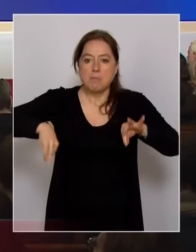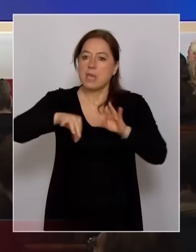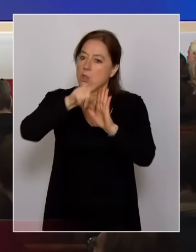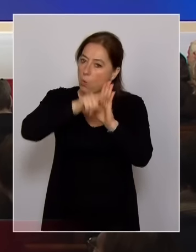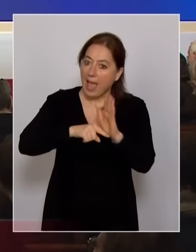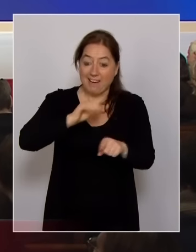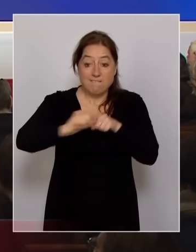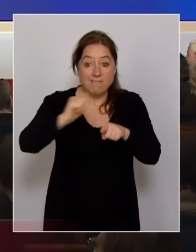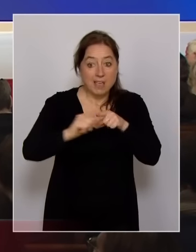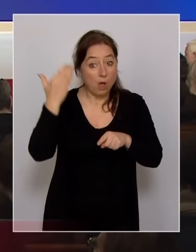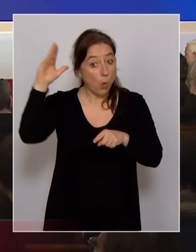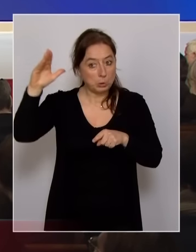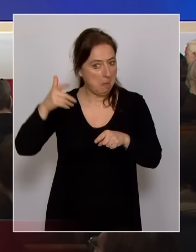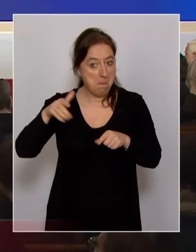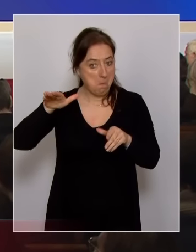même rythme.